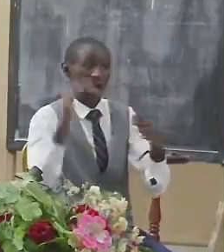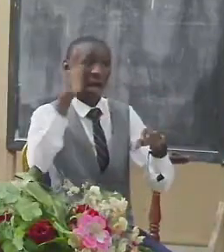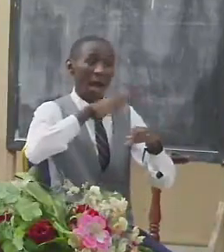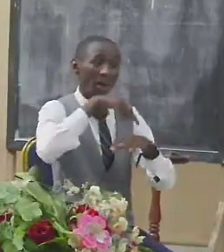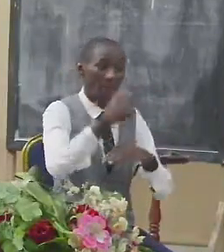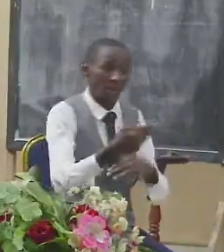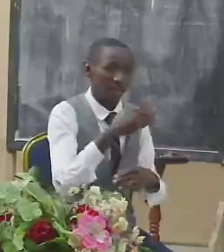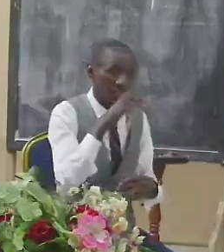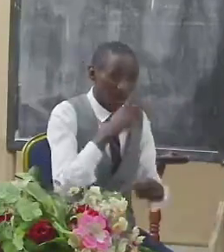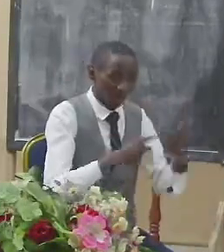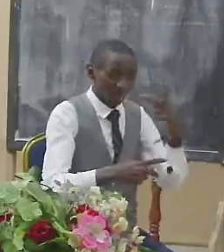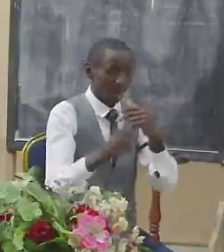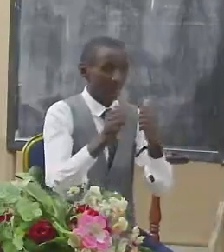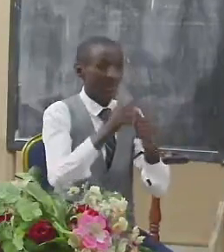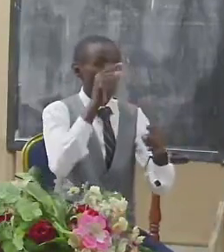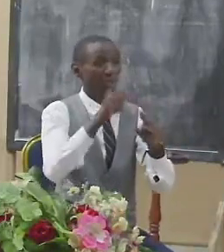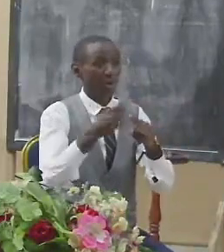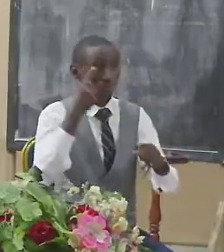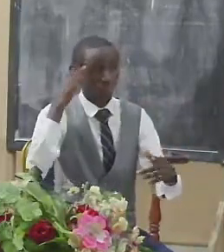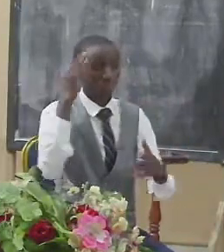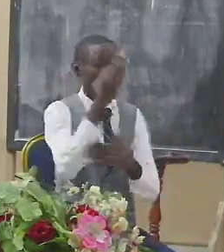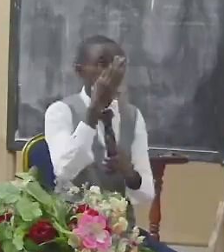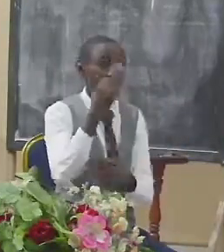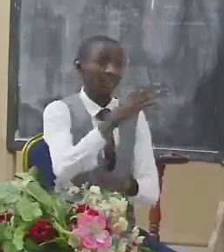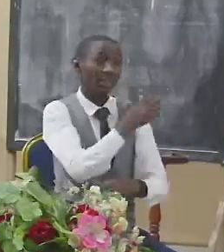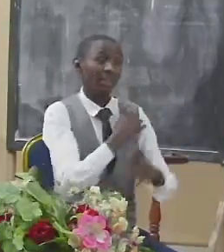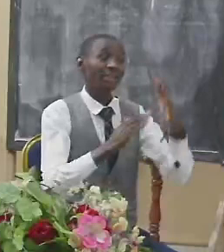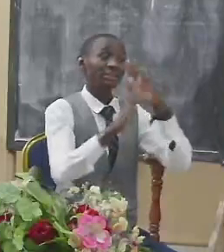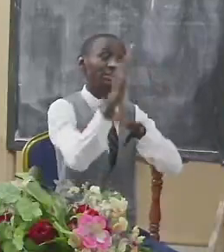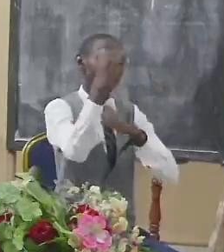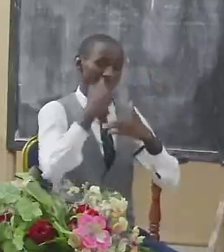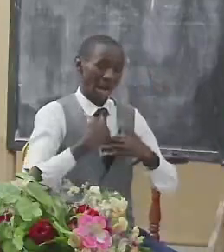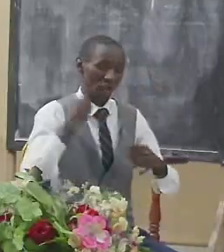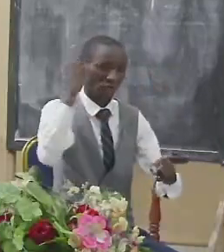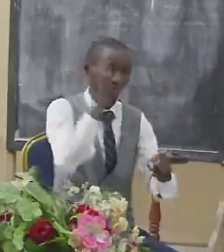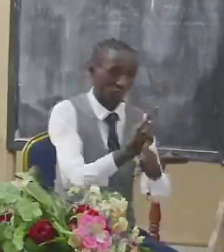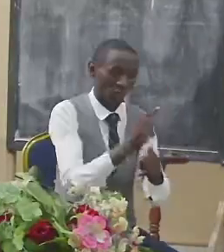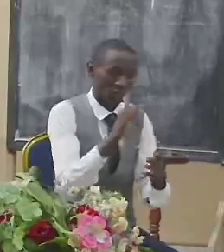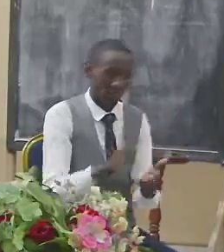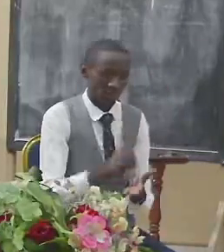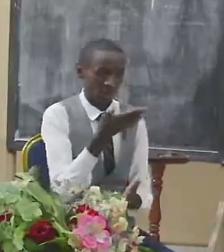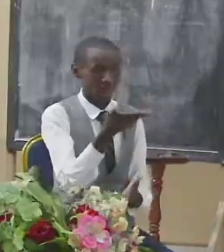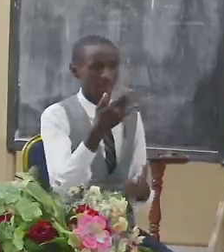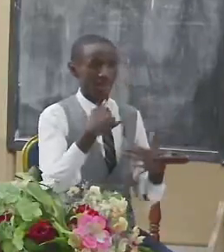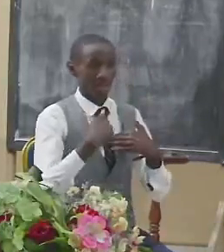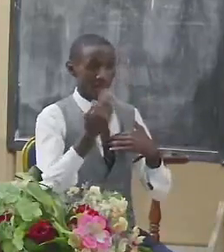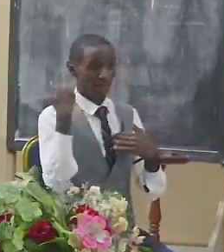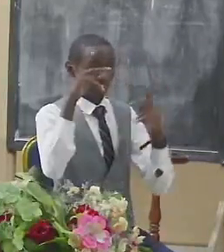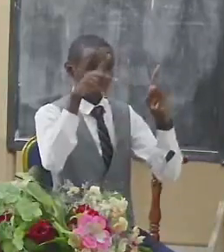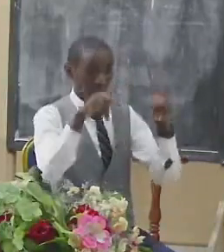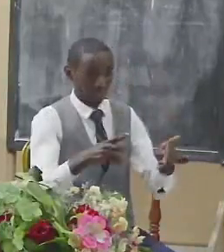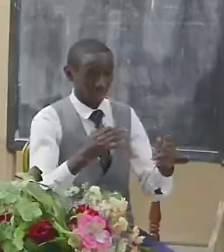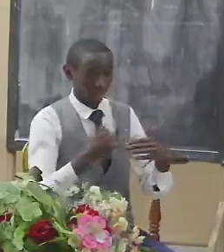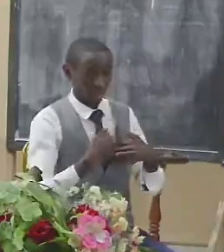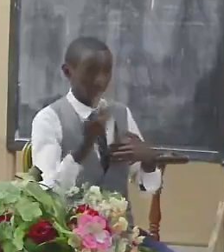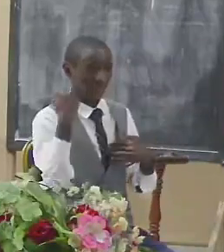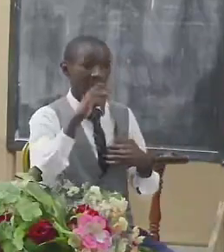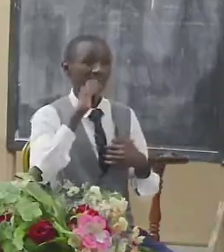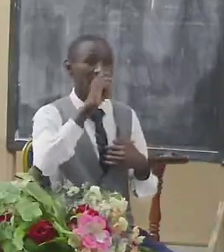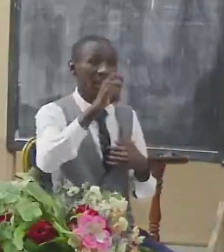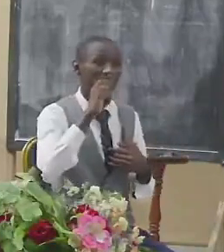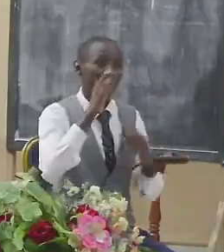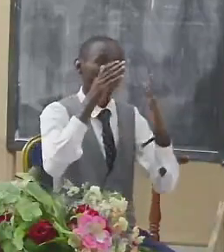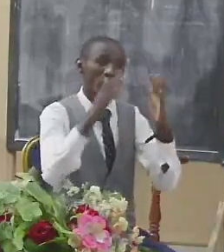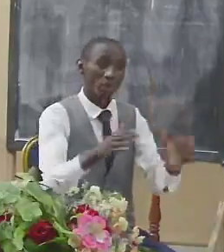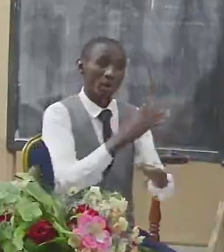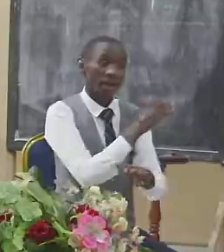parole. Alileta neno. Et Dieu lui-même a confirmé cela. Na Mungu mwenyewe akathibitisha ile. Il y avait des gens. Kulikuwa watu. Il y avait des témoins. Kulikuwa bashuhuda.